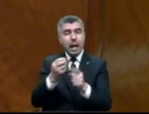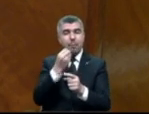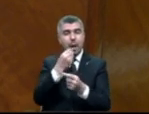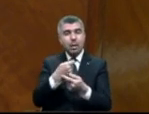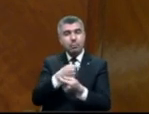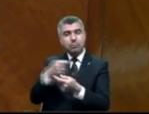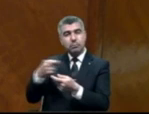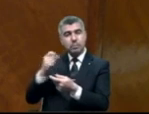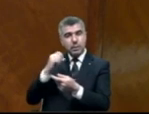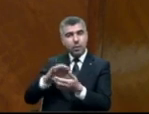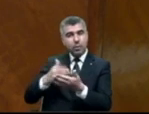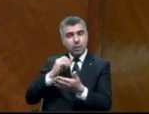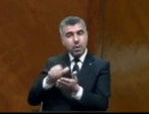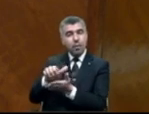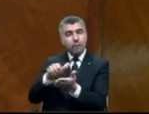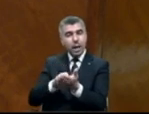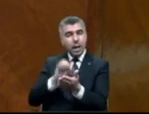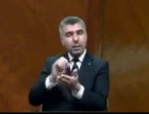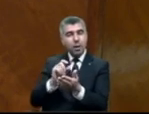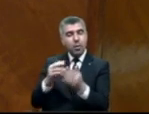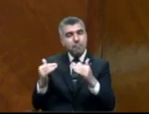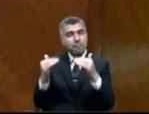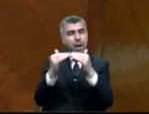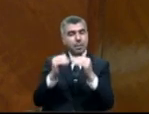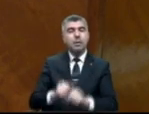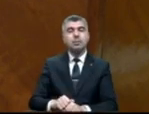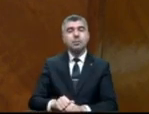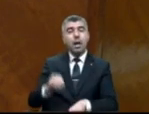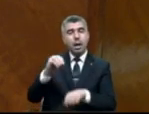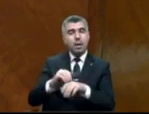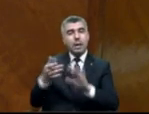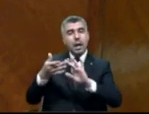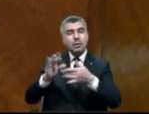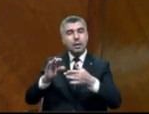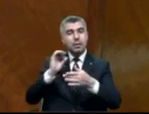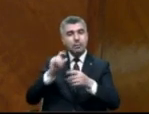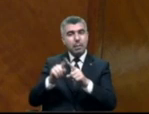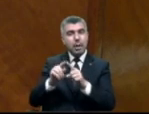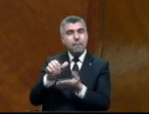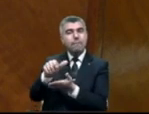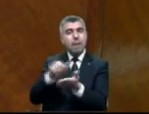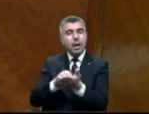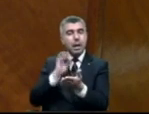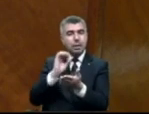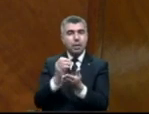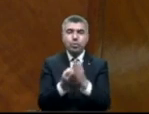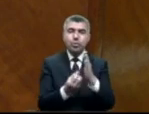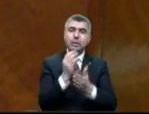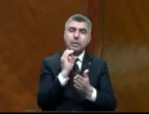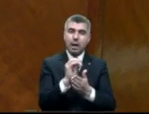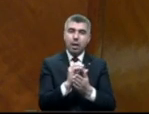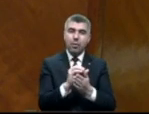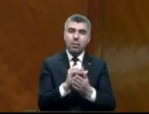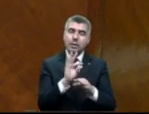تشجيع المقاولة في الخدمات الفلاحية وشبه الفلاحية والخدمات الرقمية المرتبطة بالقطاع الفلاحي عبر نظام تحفيزات